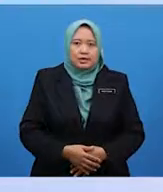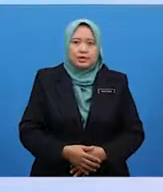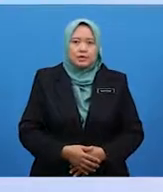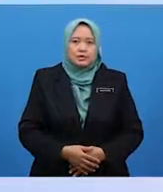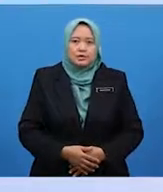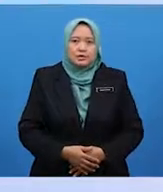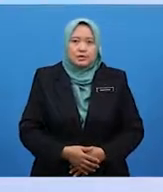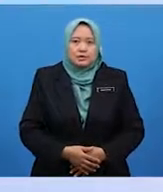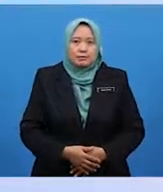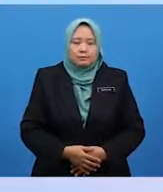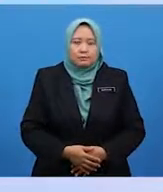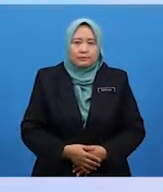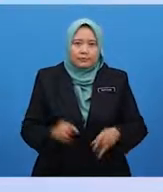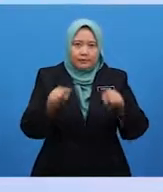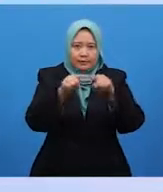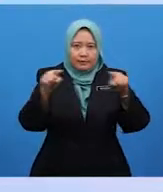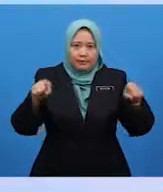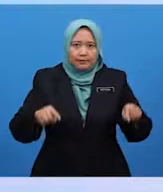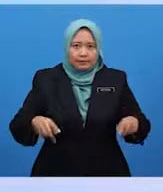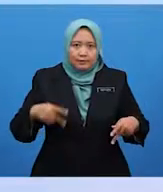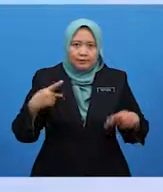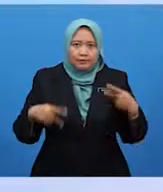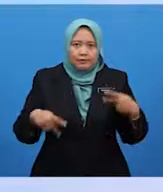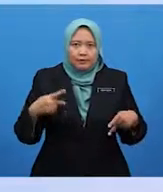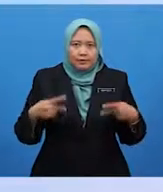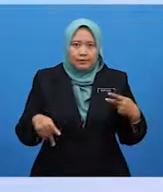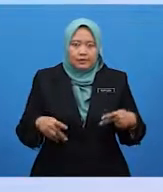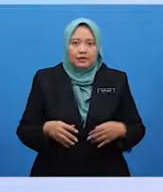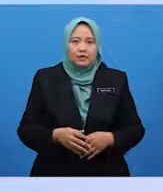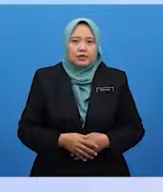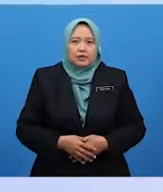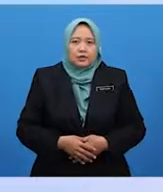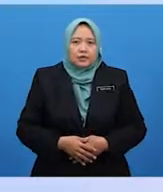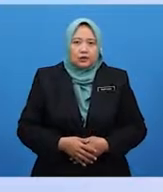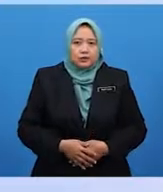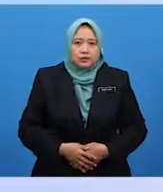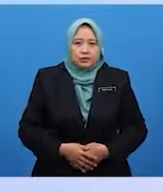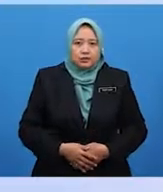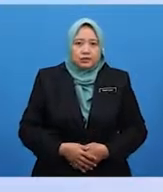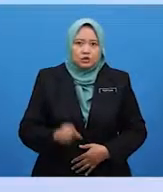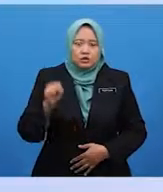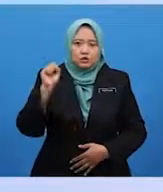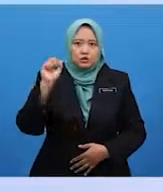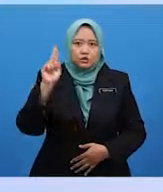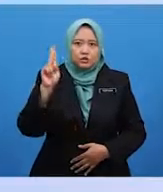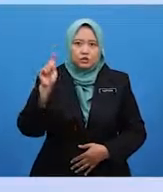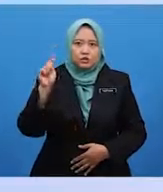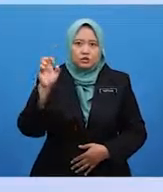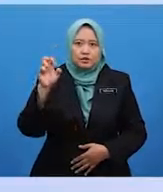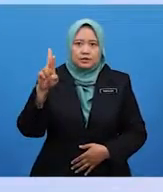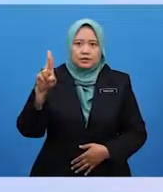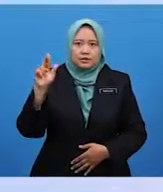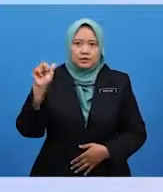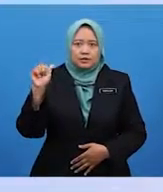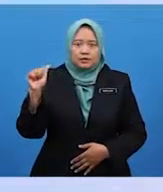mencetak imej. Imej yang dihasilkan adalah lebih tepat dan penghasilan cetakan mempunyai rupa atau bentuk yang lebih kemas